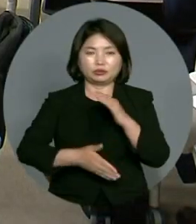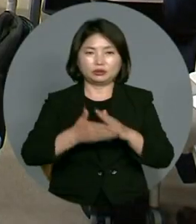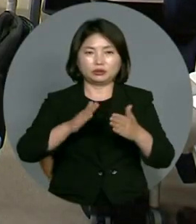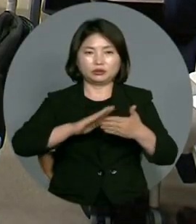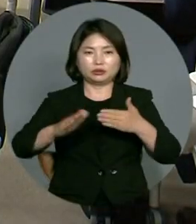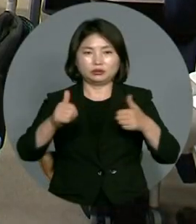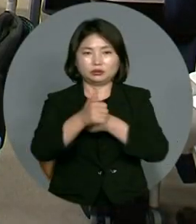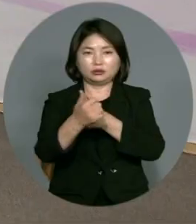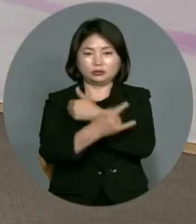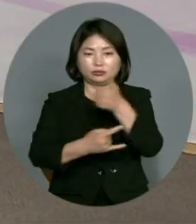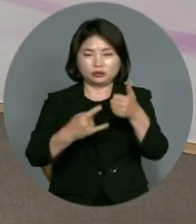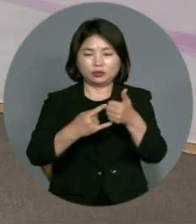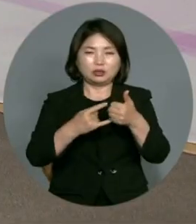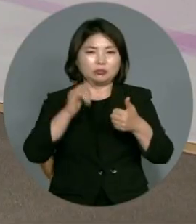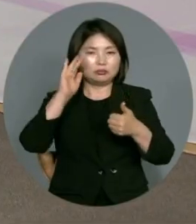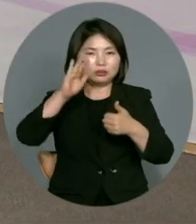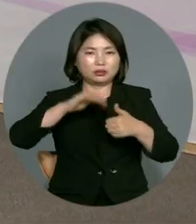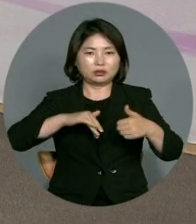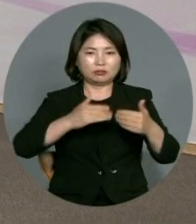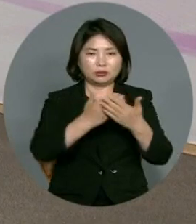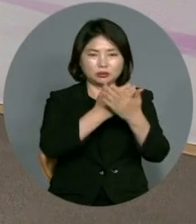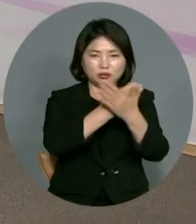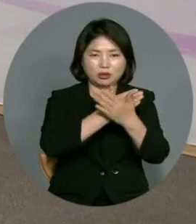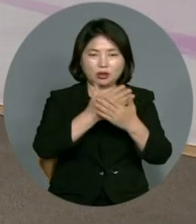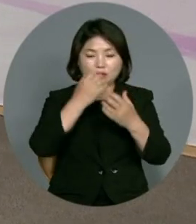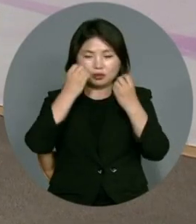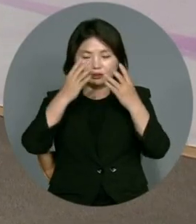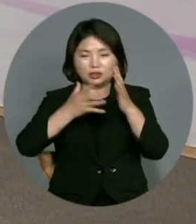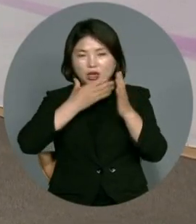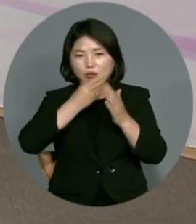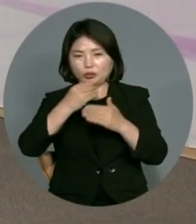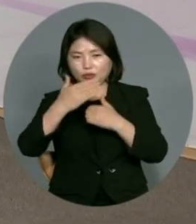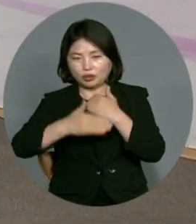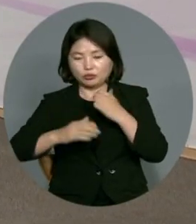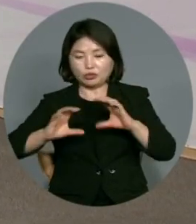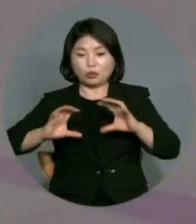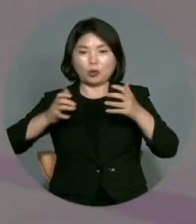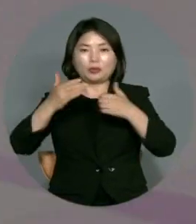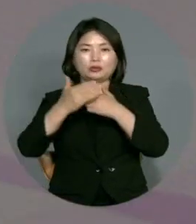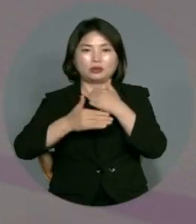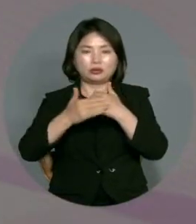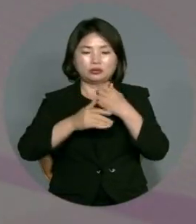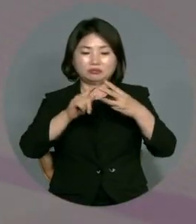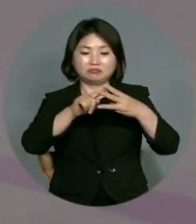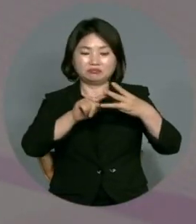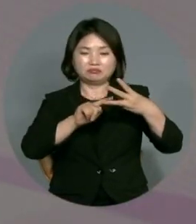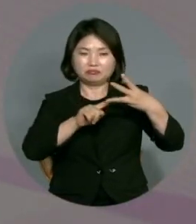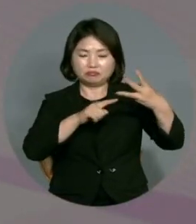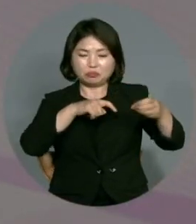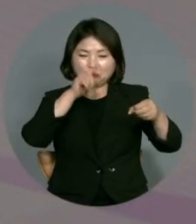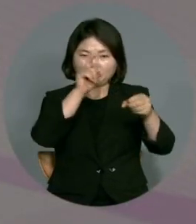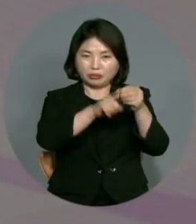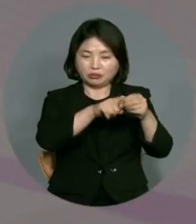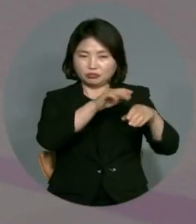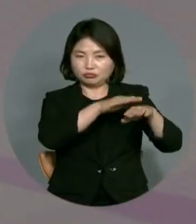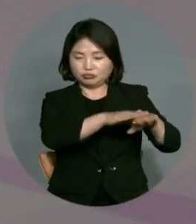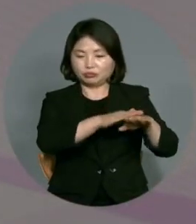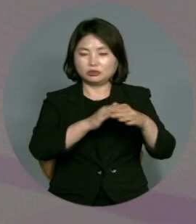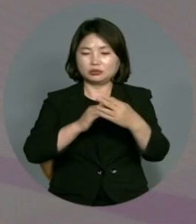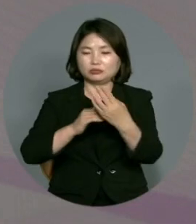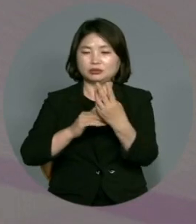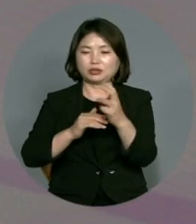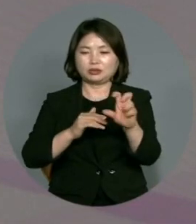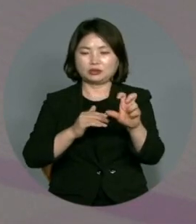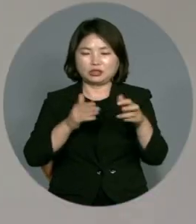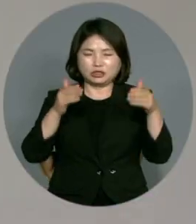대구시장직 인수위원회는 미래번영 대구, 혁신행복 대구, 글로벌 대구를 3대 시정 목표로 정하고